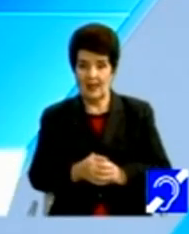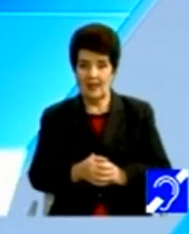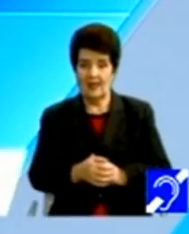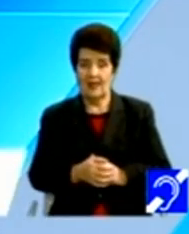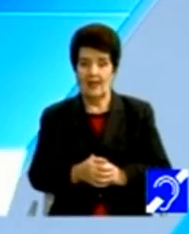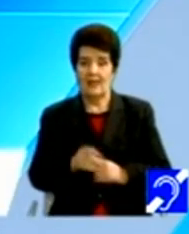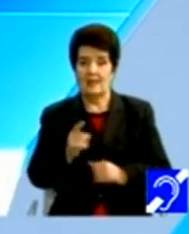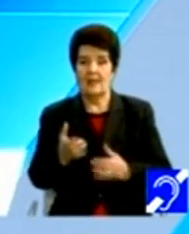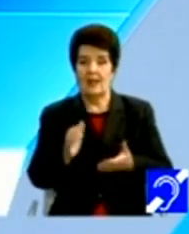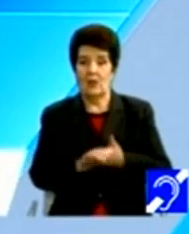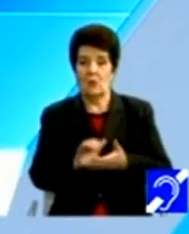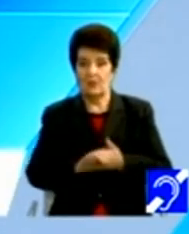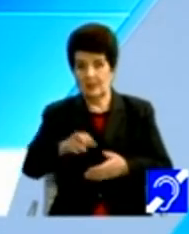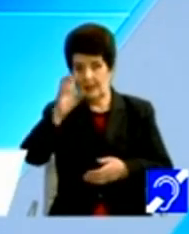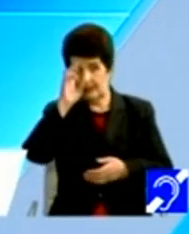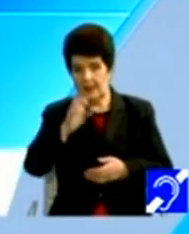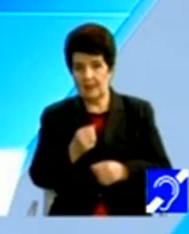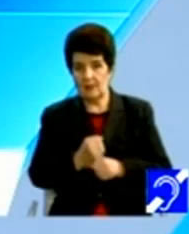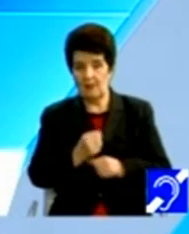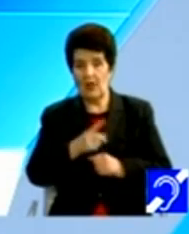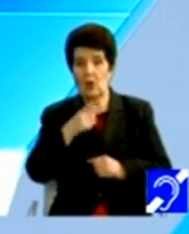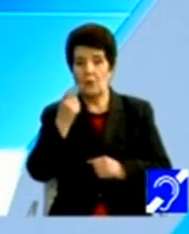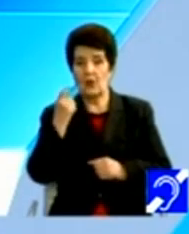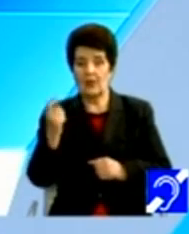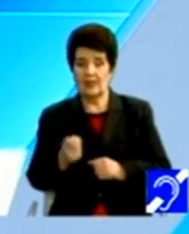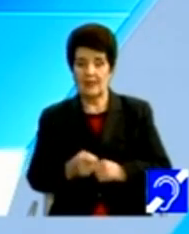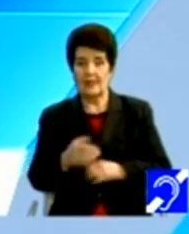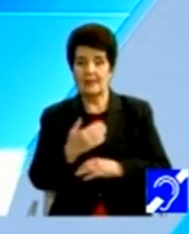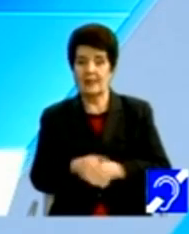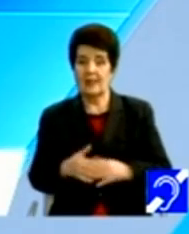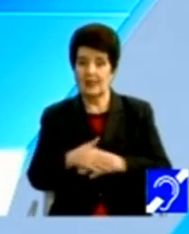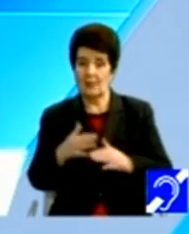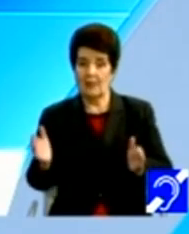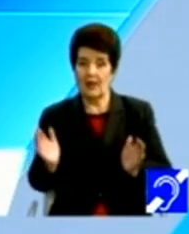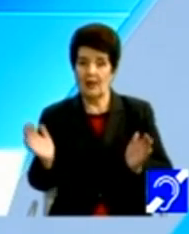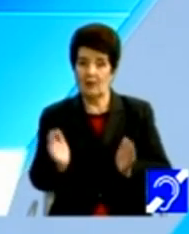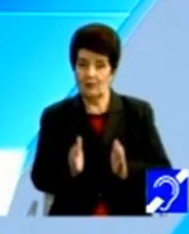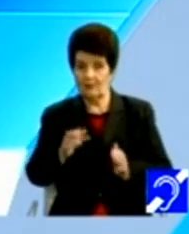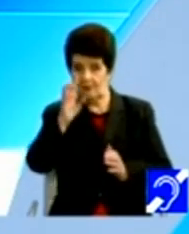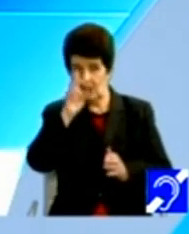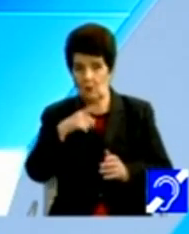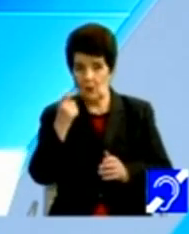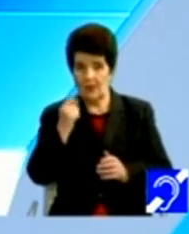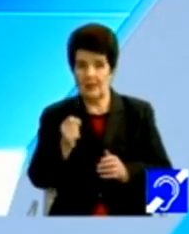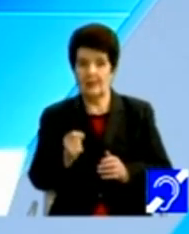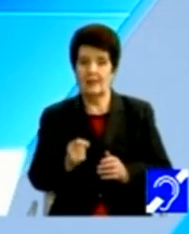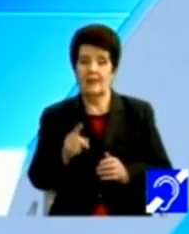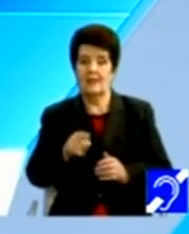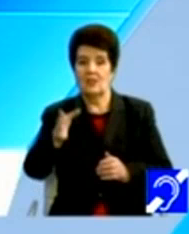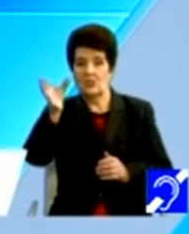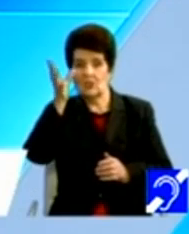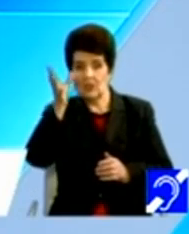maxima cunoscută că o țară mare trebuie să facă o politică externă mare, iar o țară mică trebuie să facă o politică externă